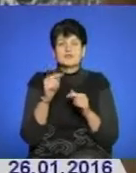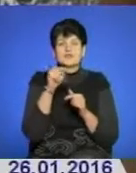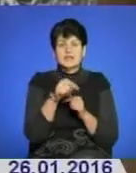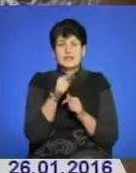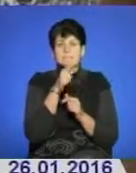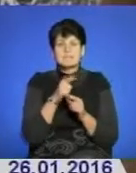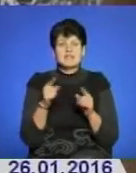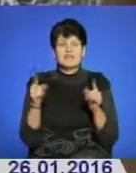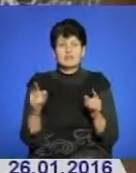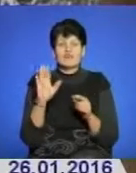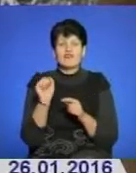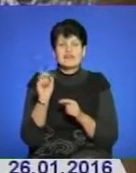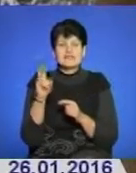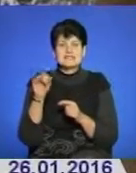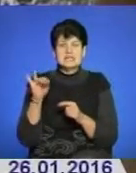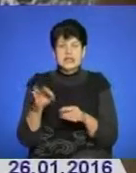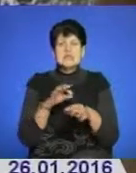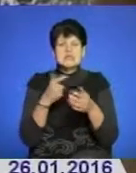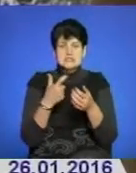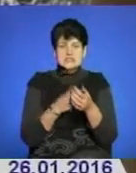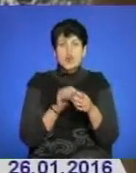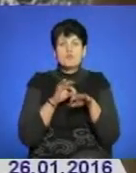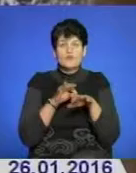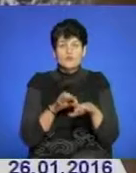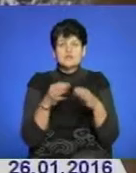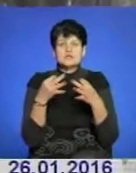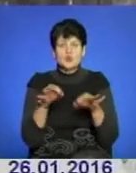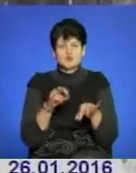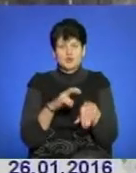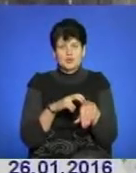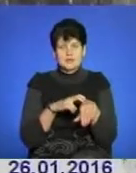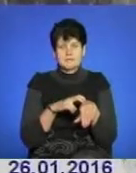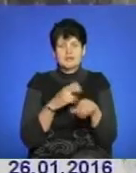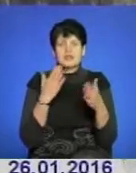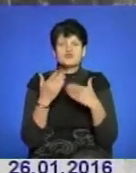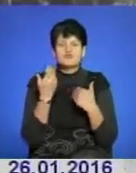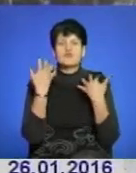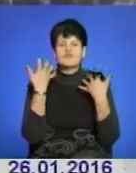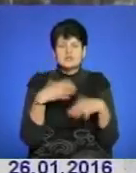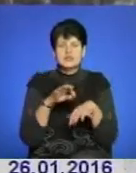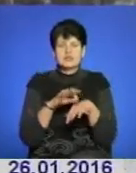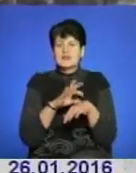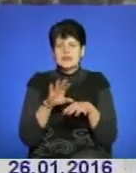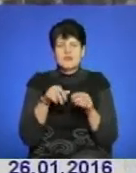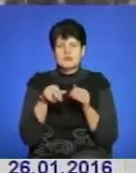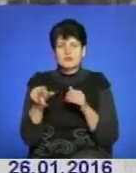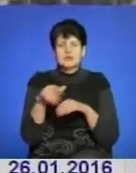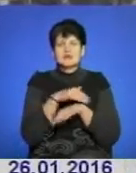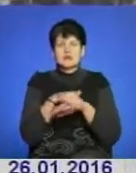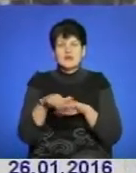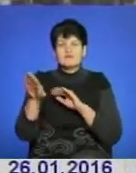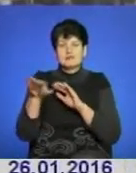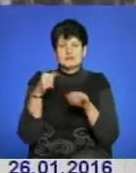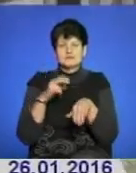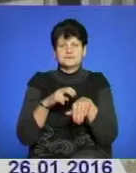період все рівно вакцинацію проводять з дозволу лікаря. А якщо ви вже захворіли, то не виходьте на вулицю, а викликайте